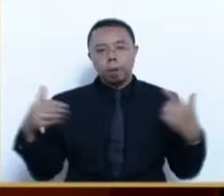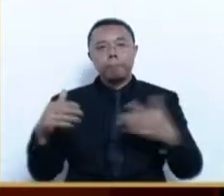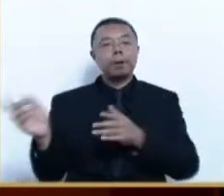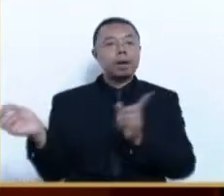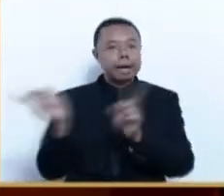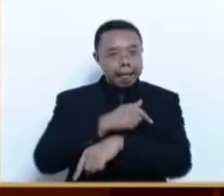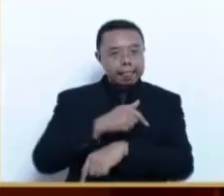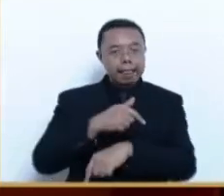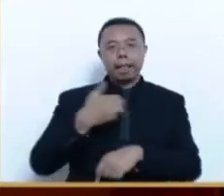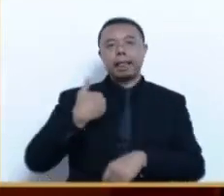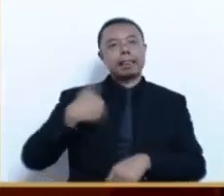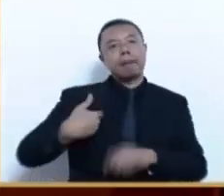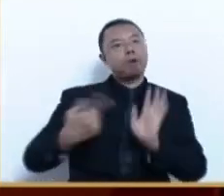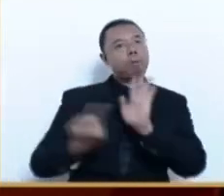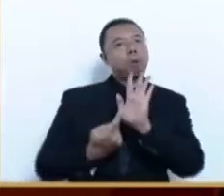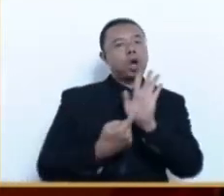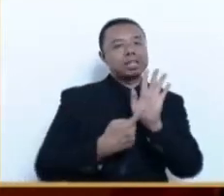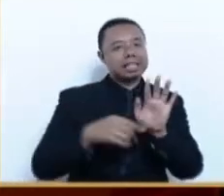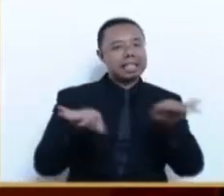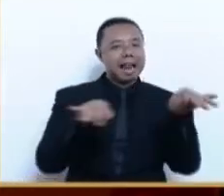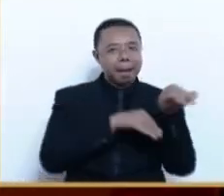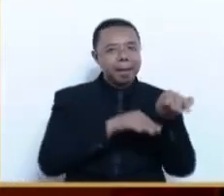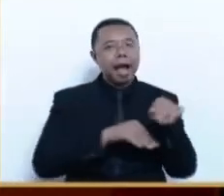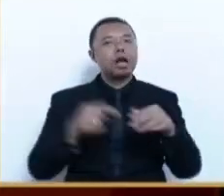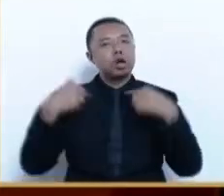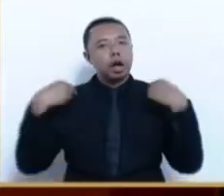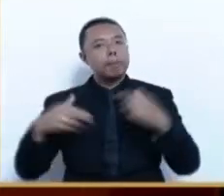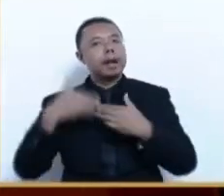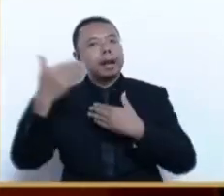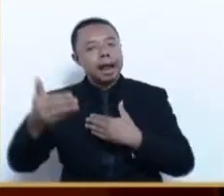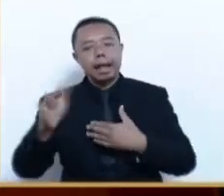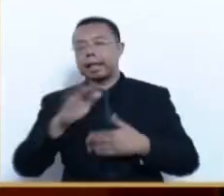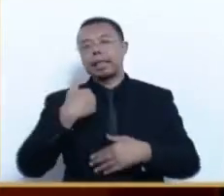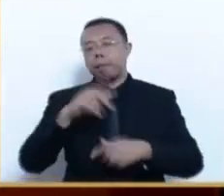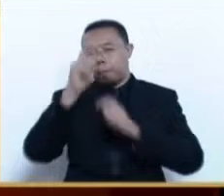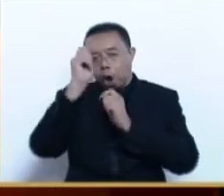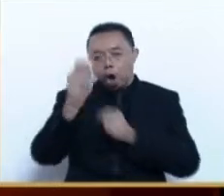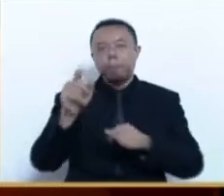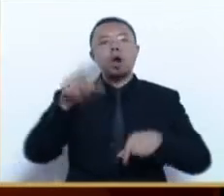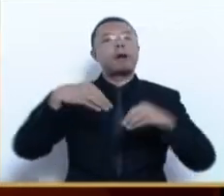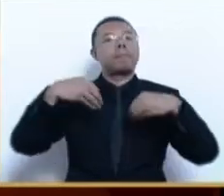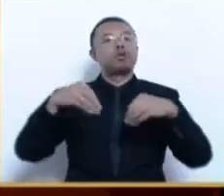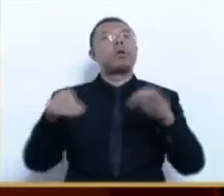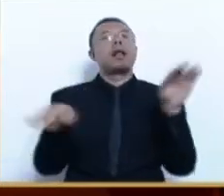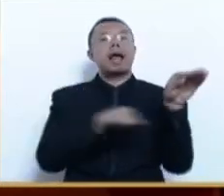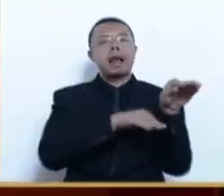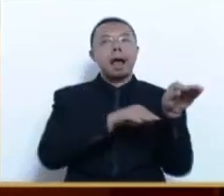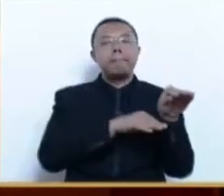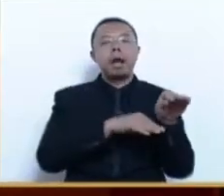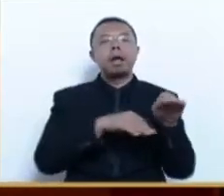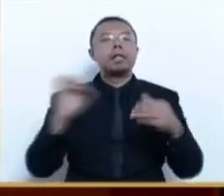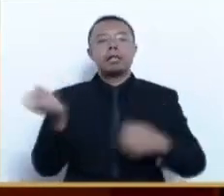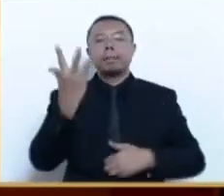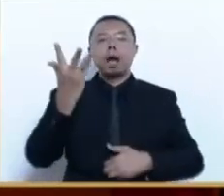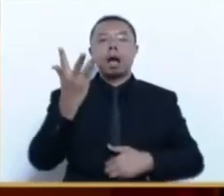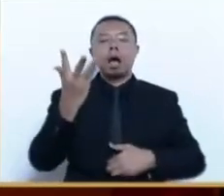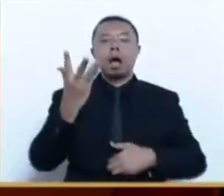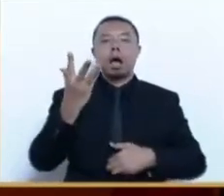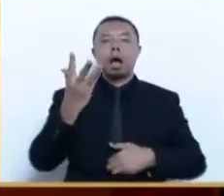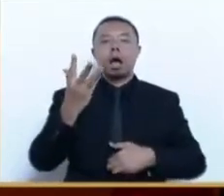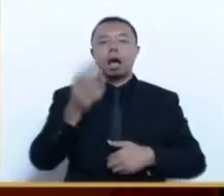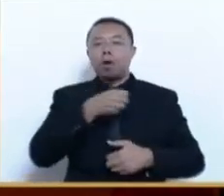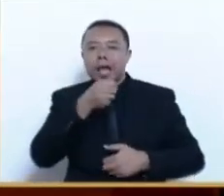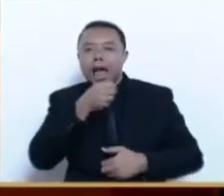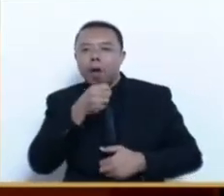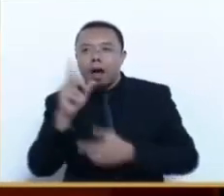selanjutnya tidak mempromosikan Gubernur selanjutnya tidak memuliakan e pedagang Tanah Abang terus tiba-tiba media